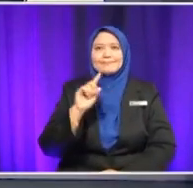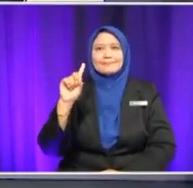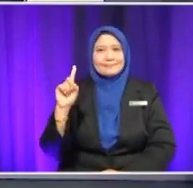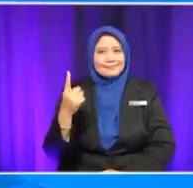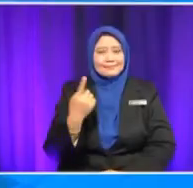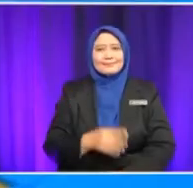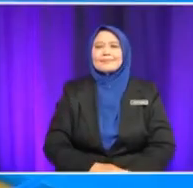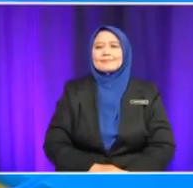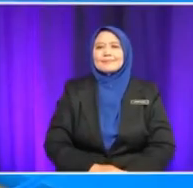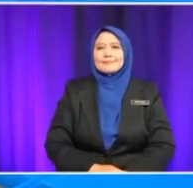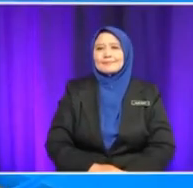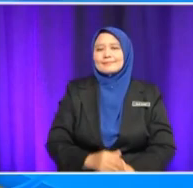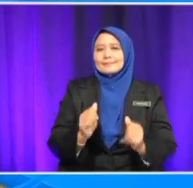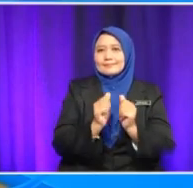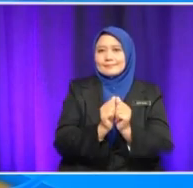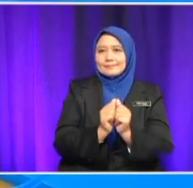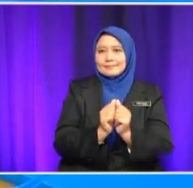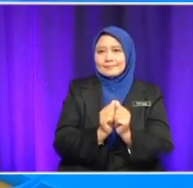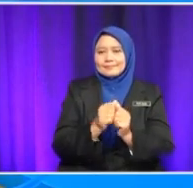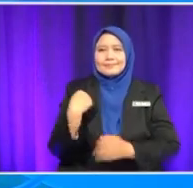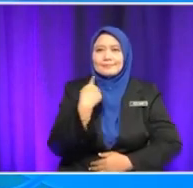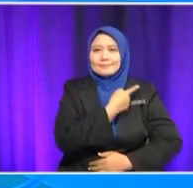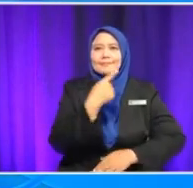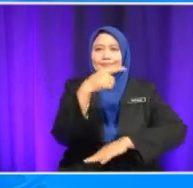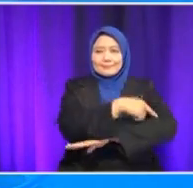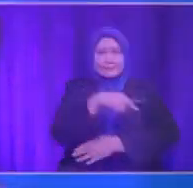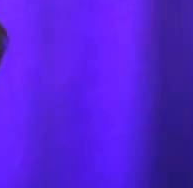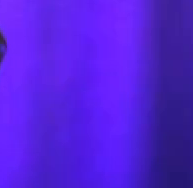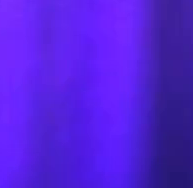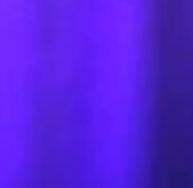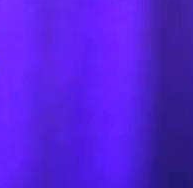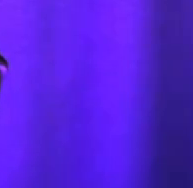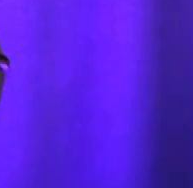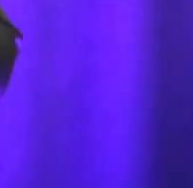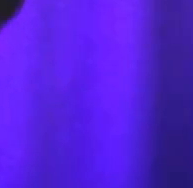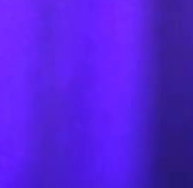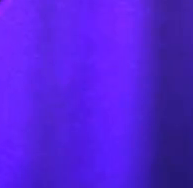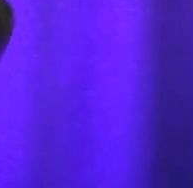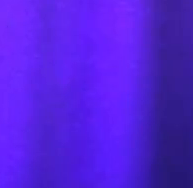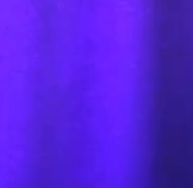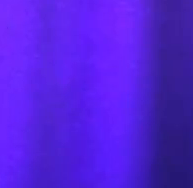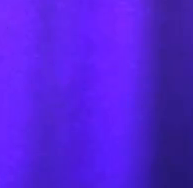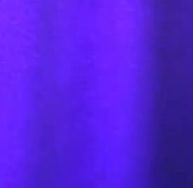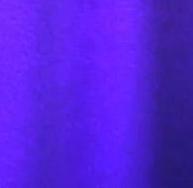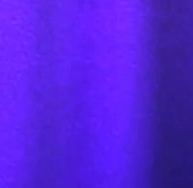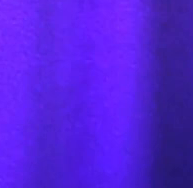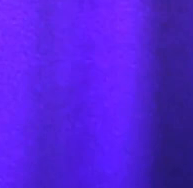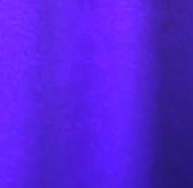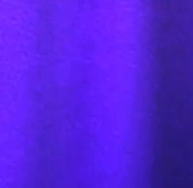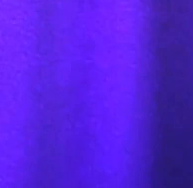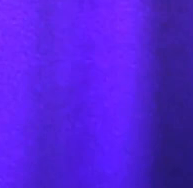kita juga pada hari ini adalah juru bahasa isyarat yaitu cek gu Nur Indah binti kamaruzaman